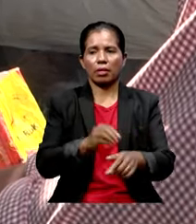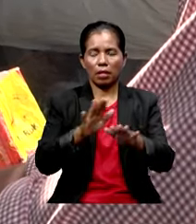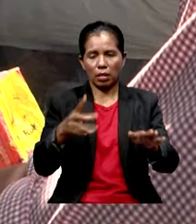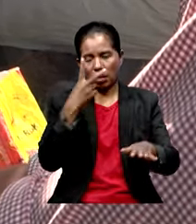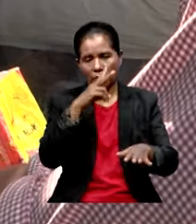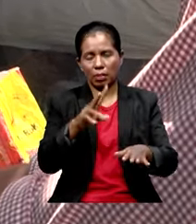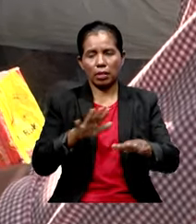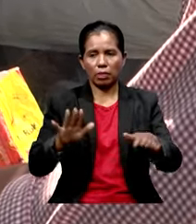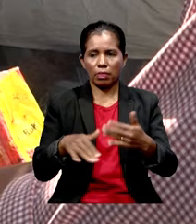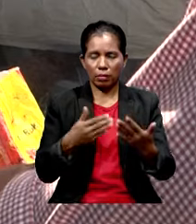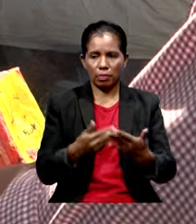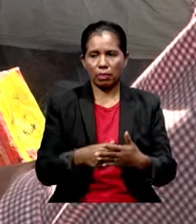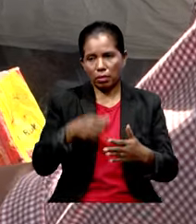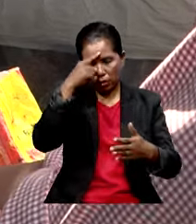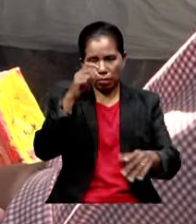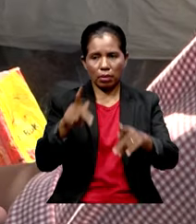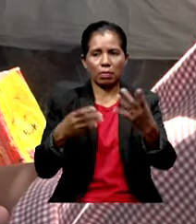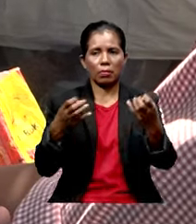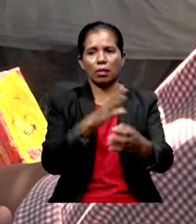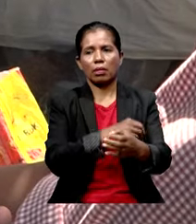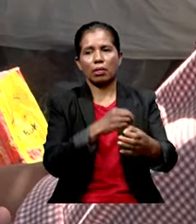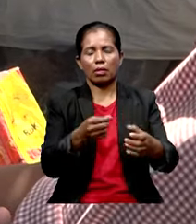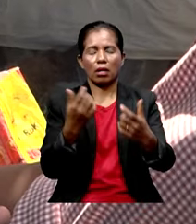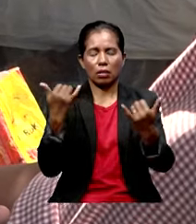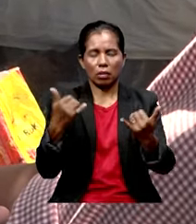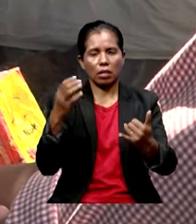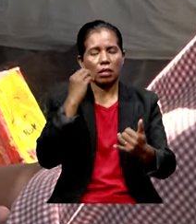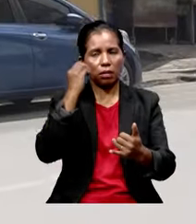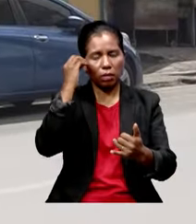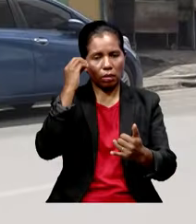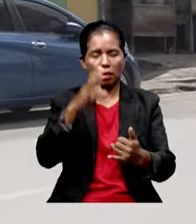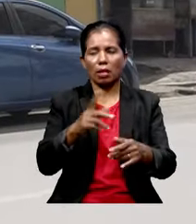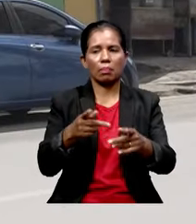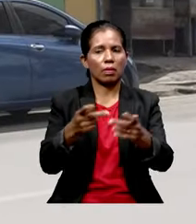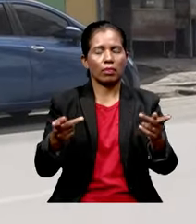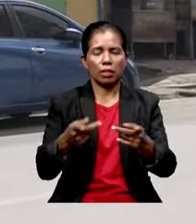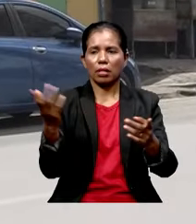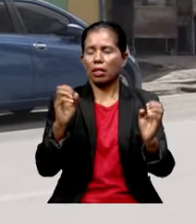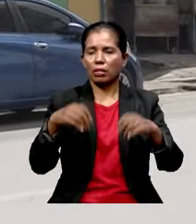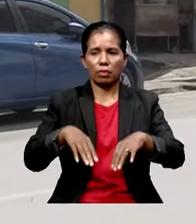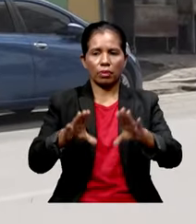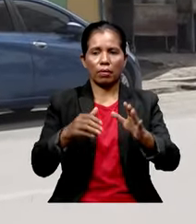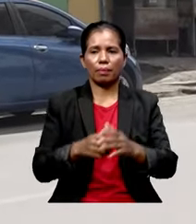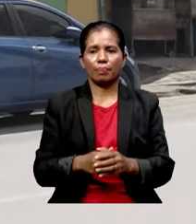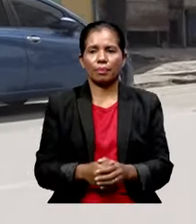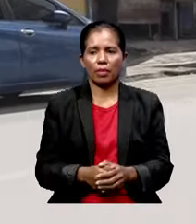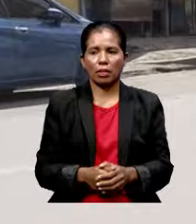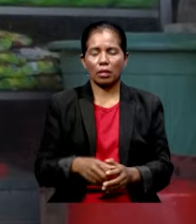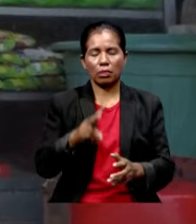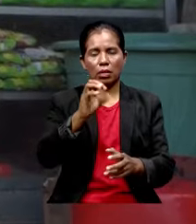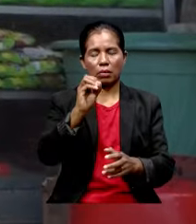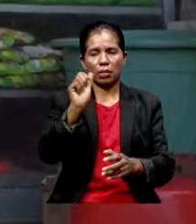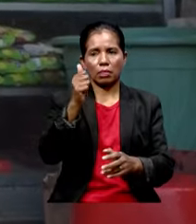sira. Tamba ema barbara klo sai ne agora be ia huma de te ema fati lai atu fane. Ami selu ya trasa ya 2010.